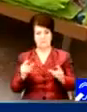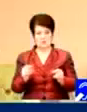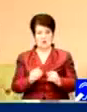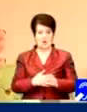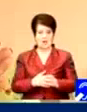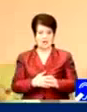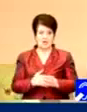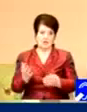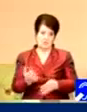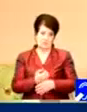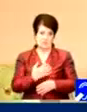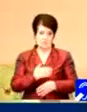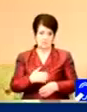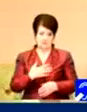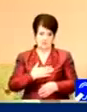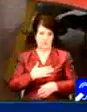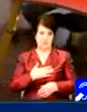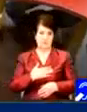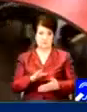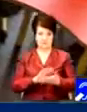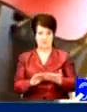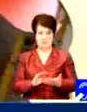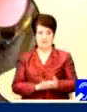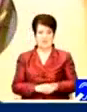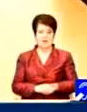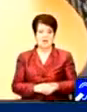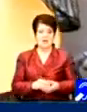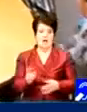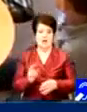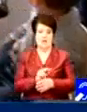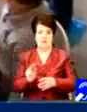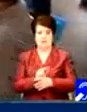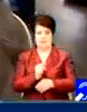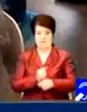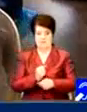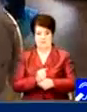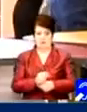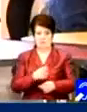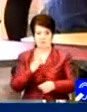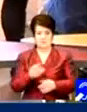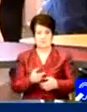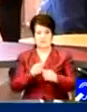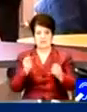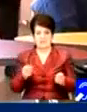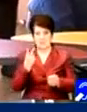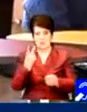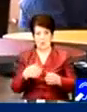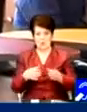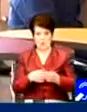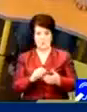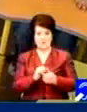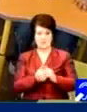alarma. Știți, după cum vedeți, clădirea noastră a înviat. Deși lucrările de reparație nu sunt finalizate, redeschiderea celor două grupe va schimba